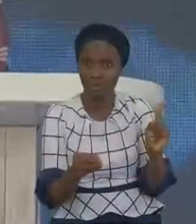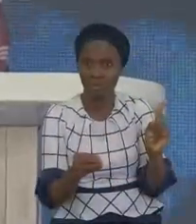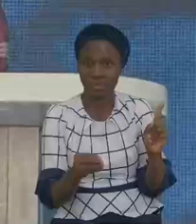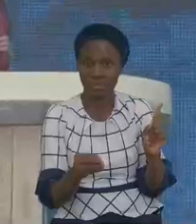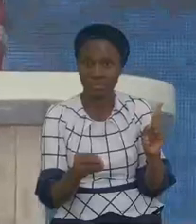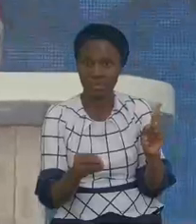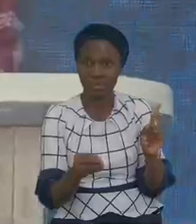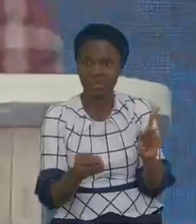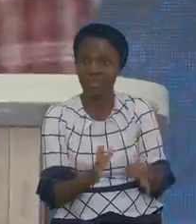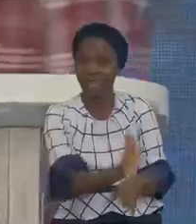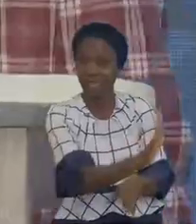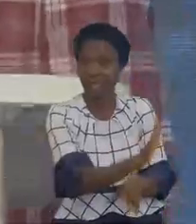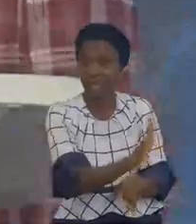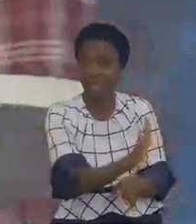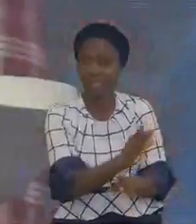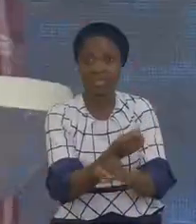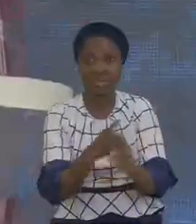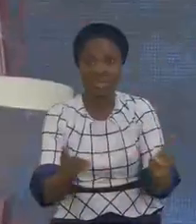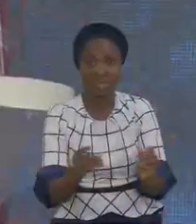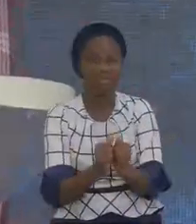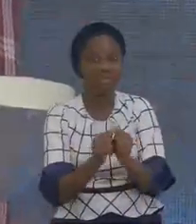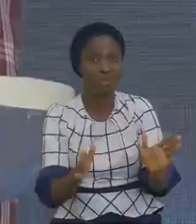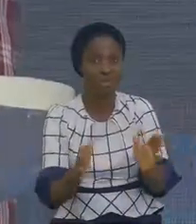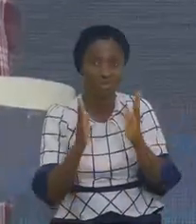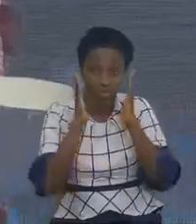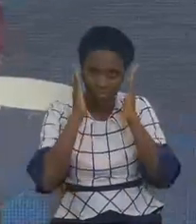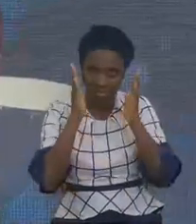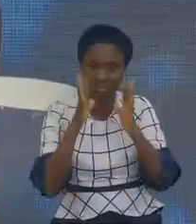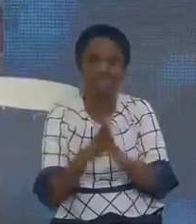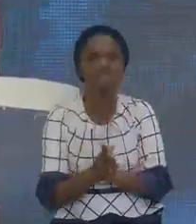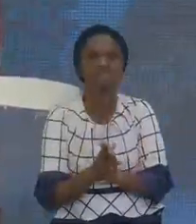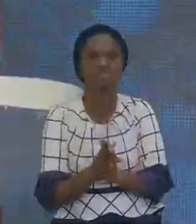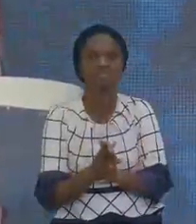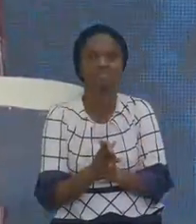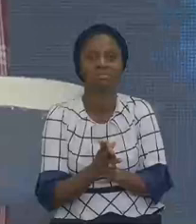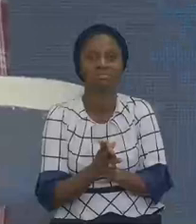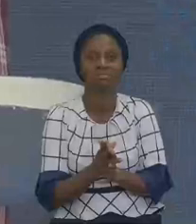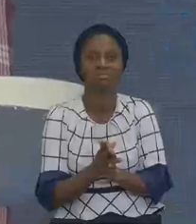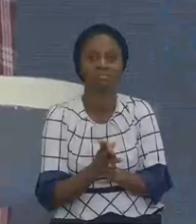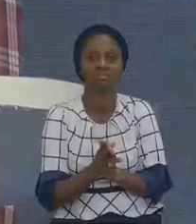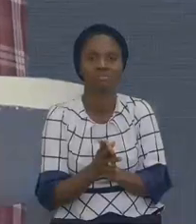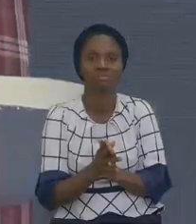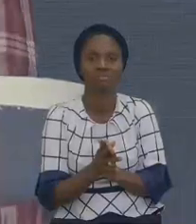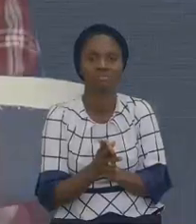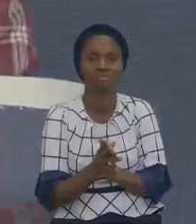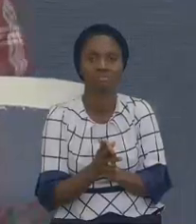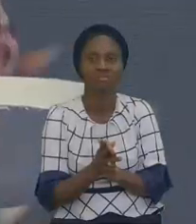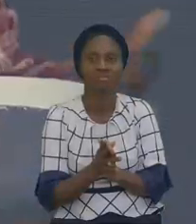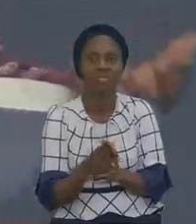dévotion. Dieu les a délivrés de la terre